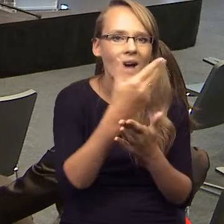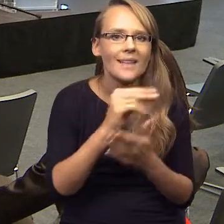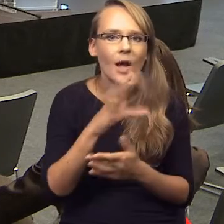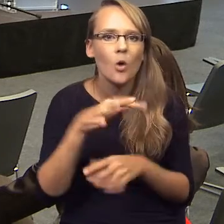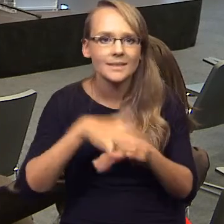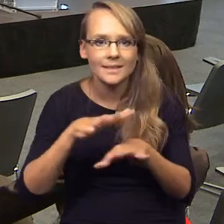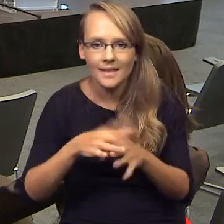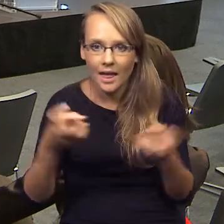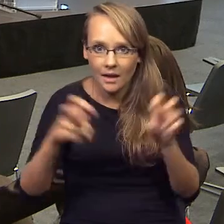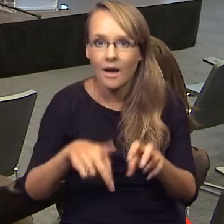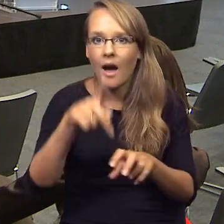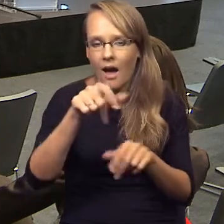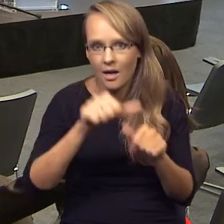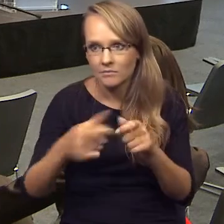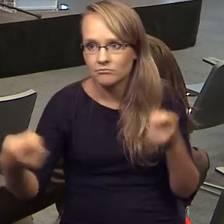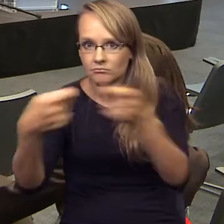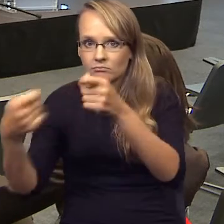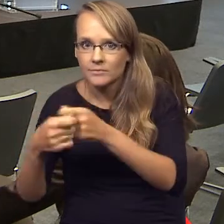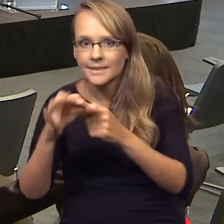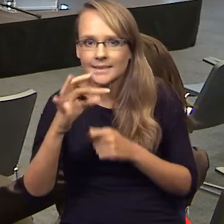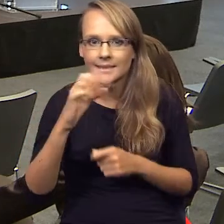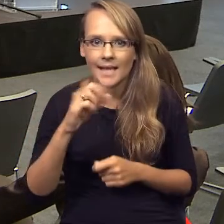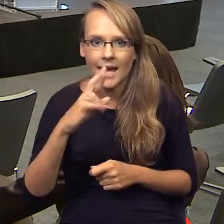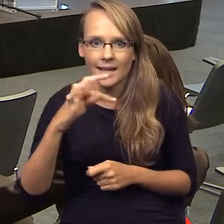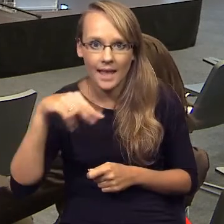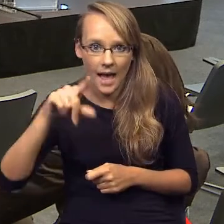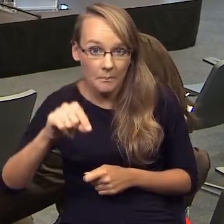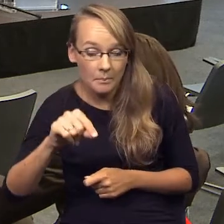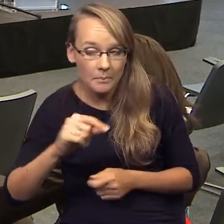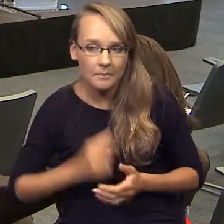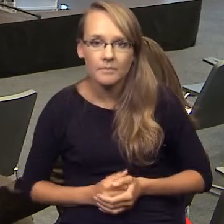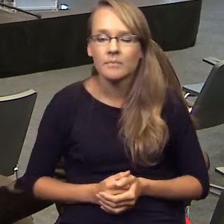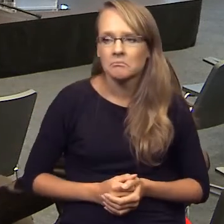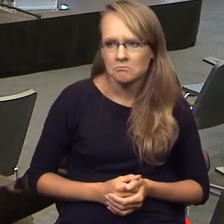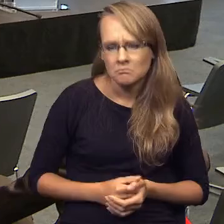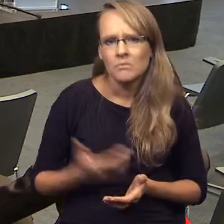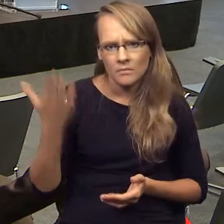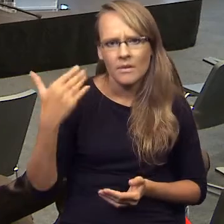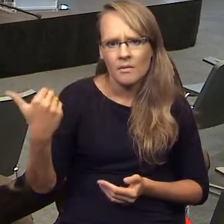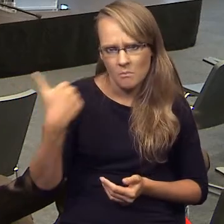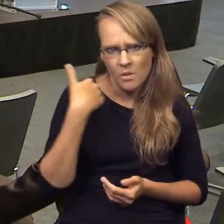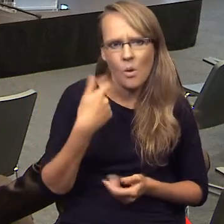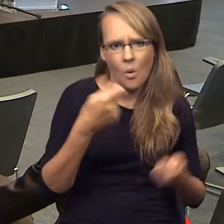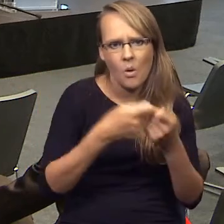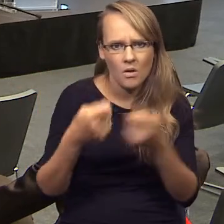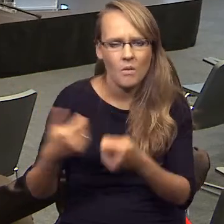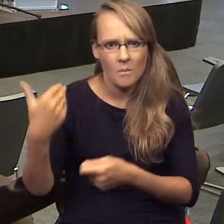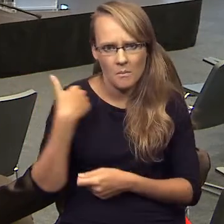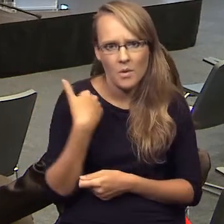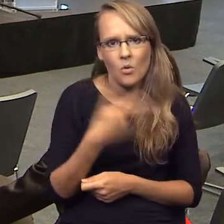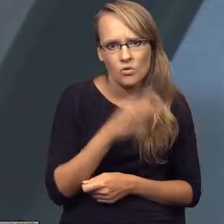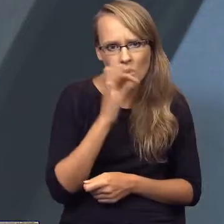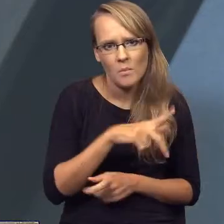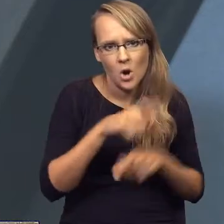współpracuje ze startupami? Znaczy współpracował i myślę, że to jest dobre rozwiązanie. Natomiast nie wiem, czy to jest tutaj w tej chwili czas